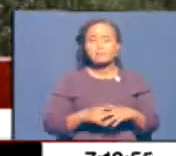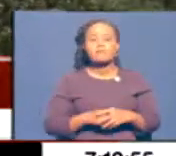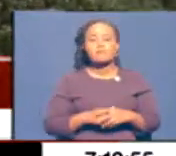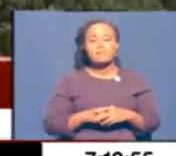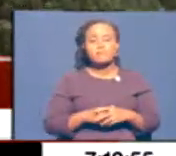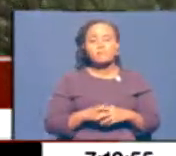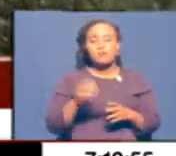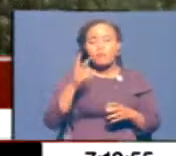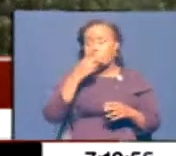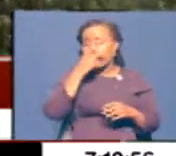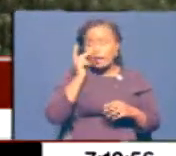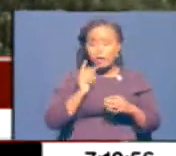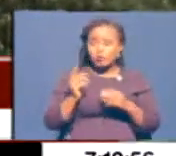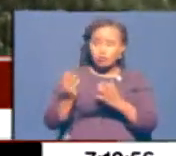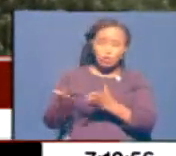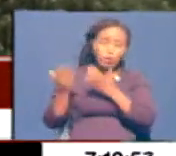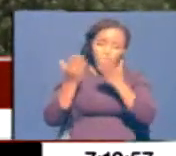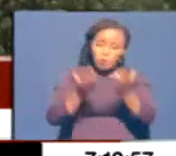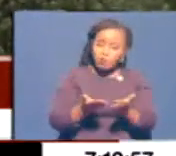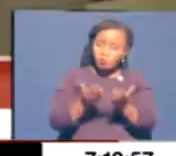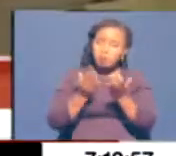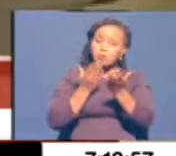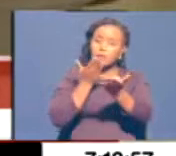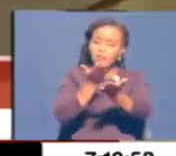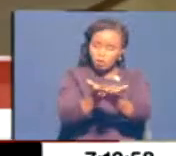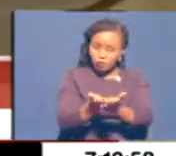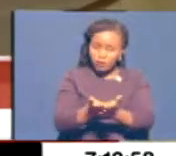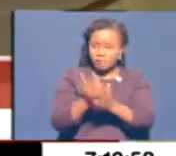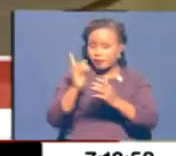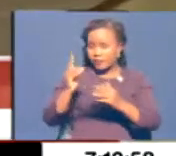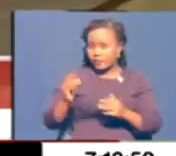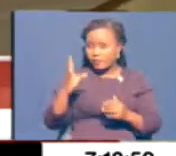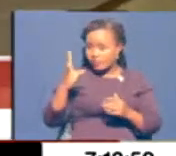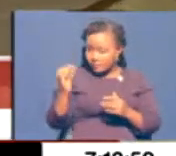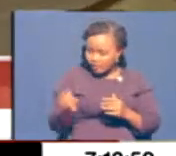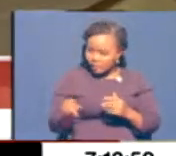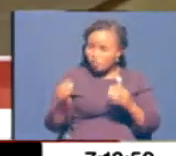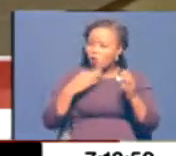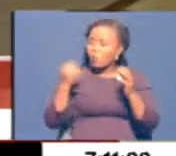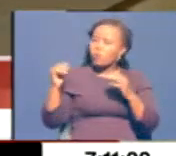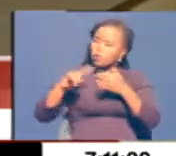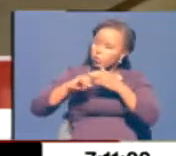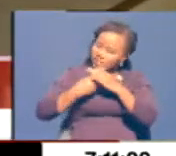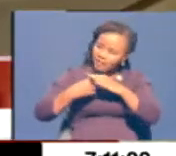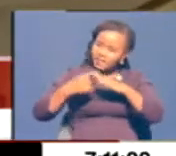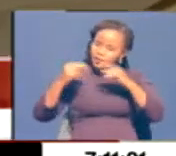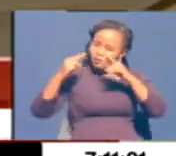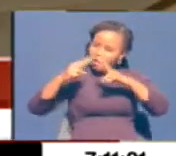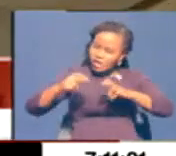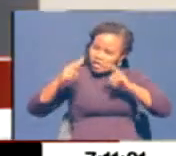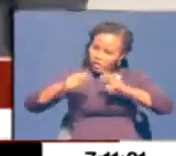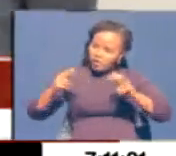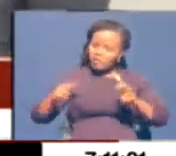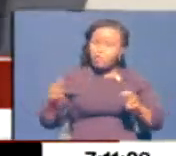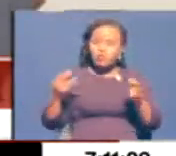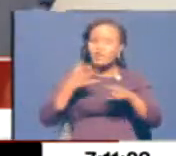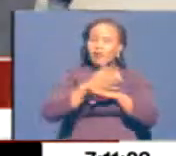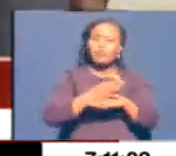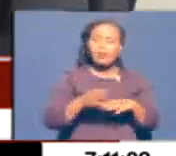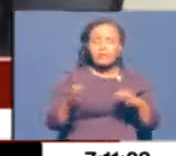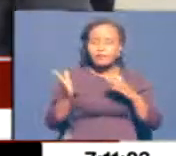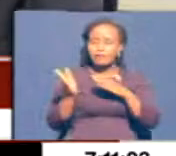Musyoka aliwasilisha ombi kwa idara ya upelelezi wa jinai kuitaka kuanzisha uchunguzi kuhusiana na madai hayo.